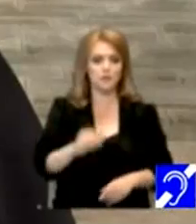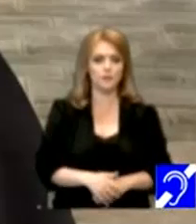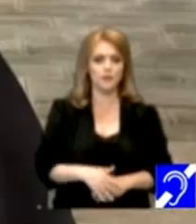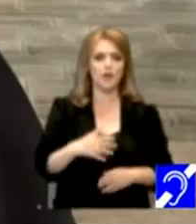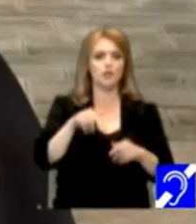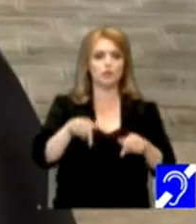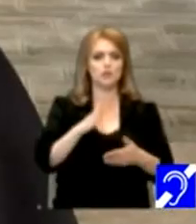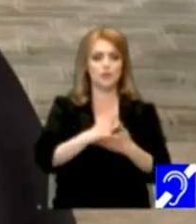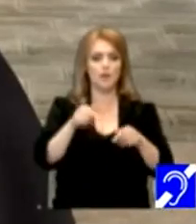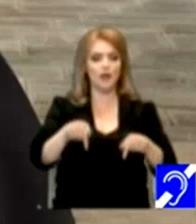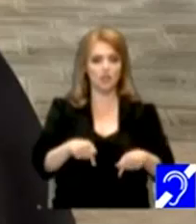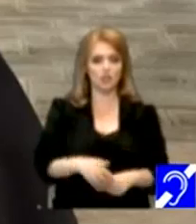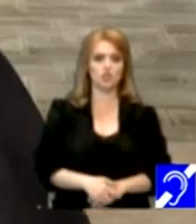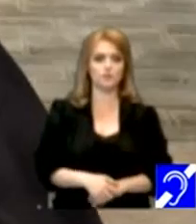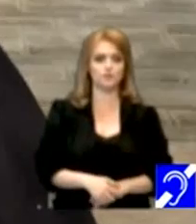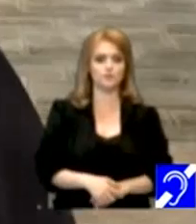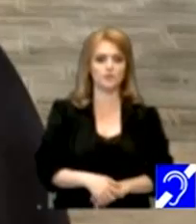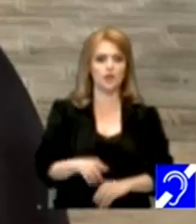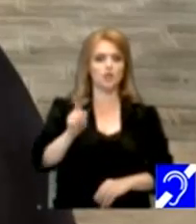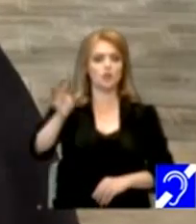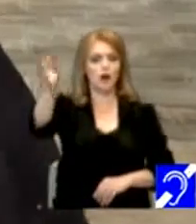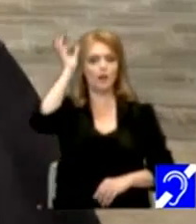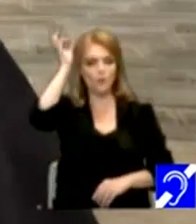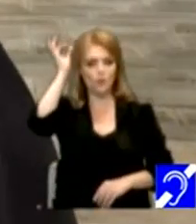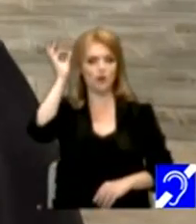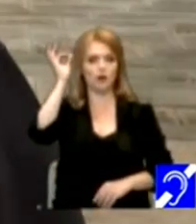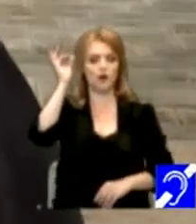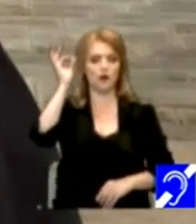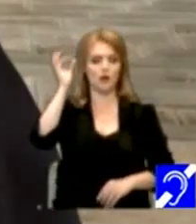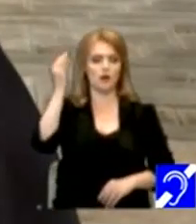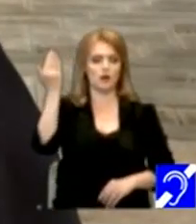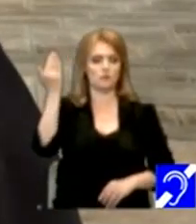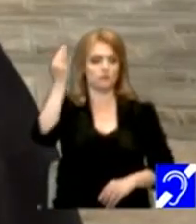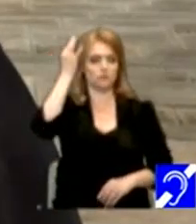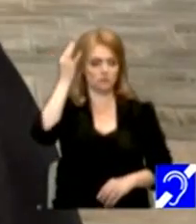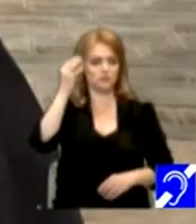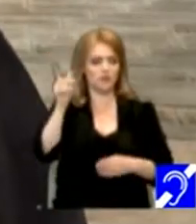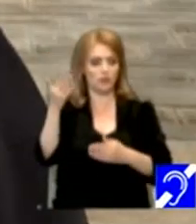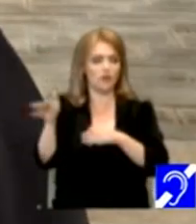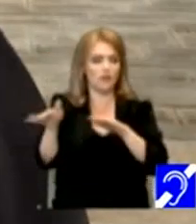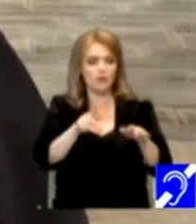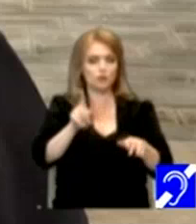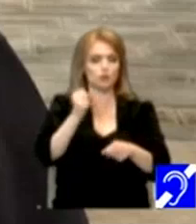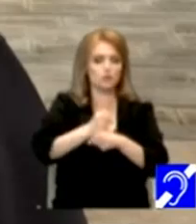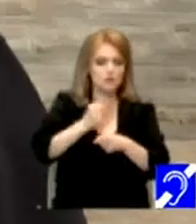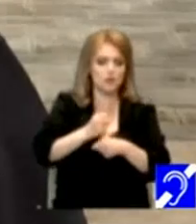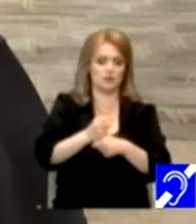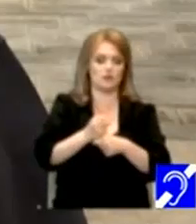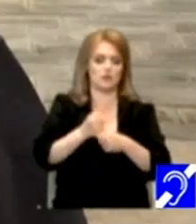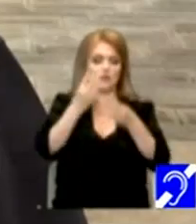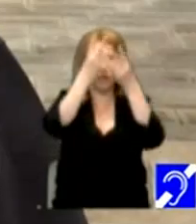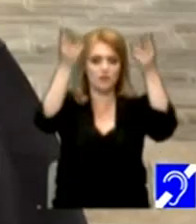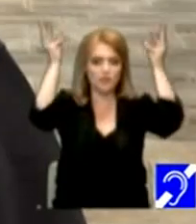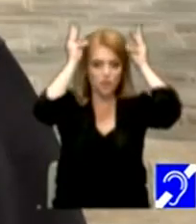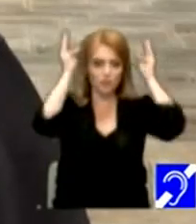suntem aici pentru a comemora memoria lui Ștefan cel Mare, deoarece noi